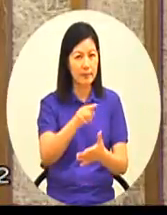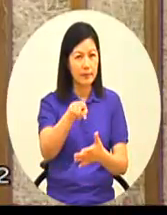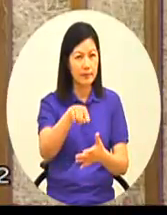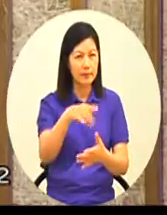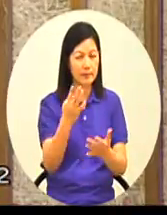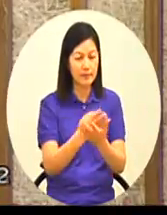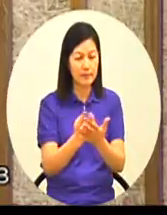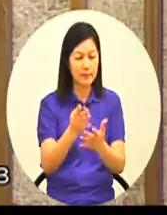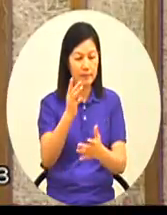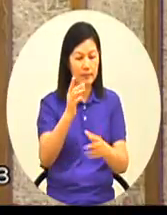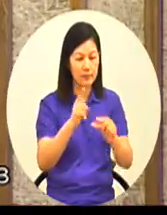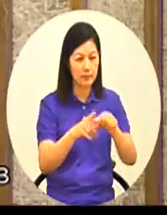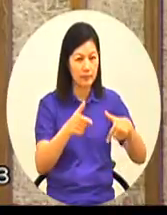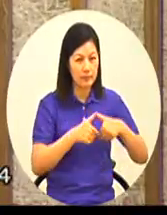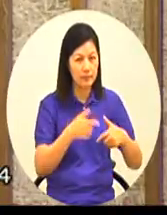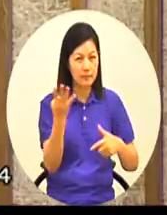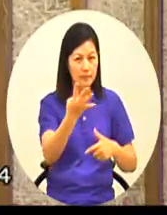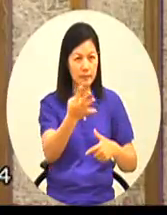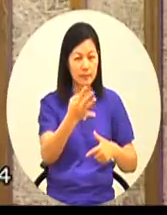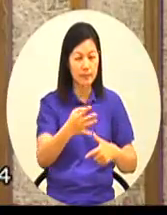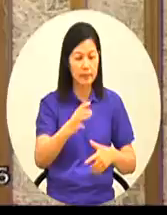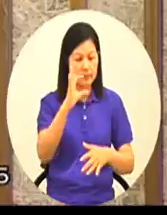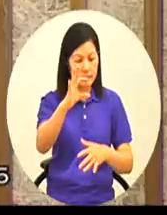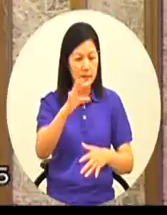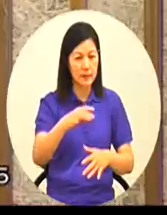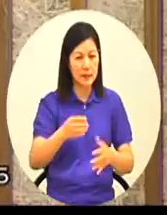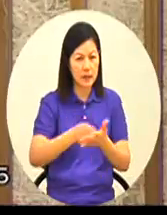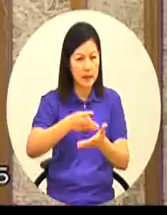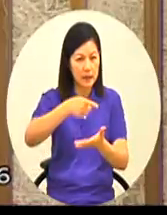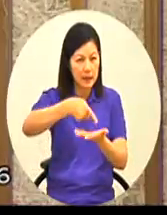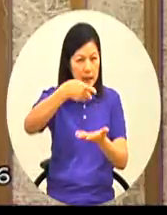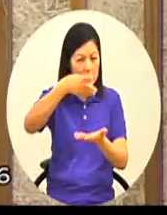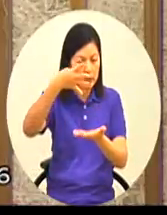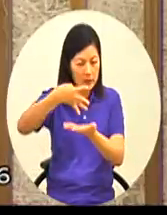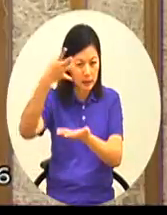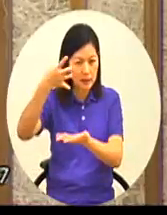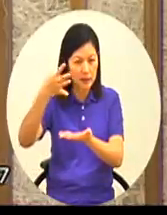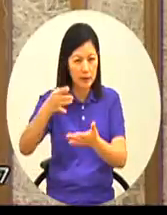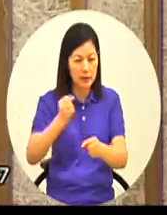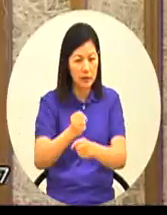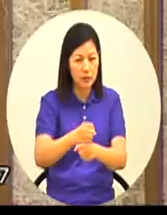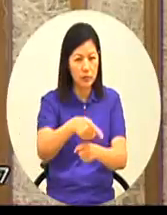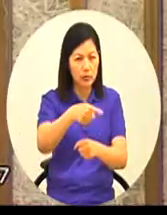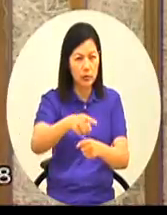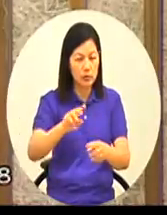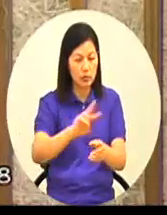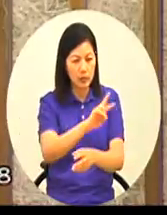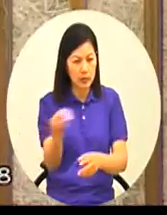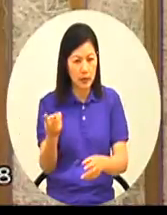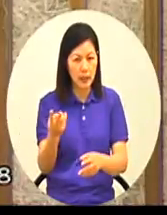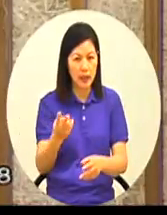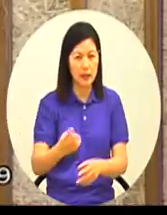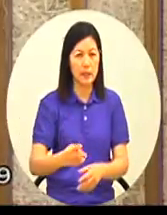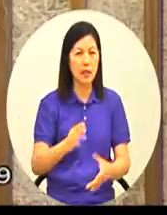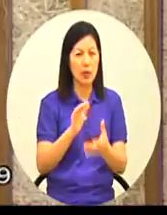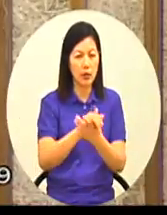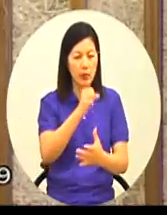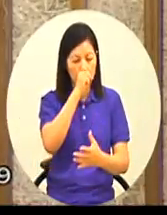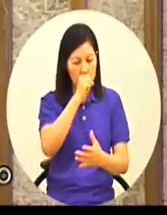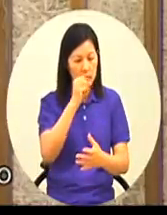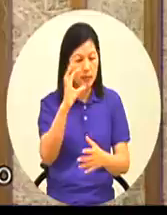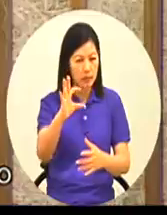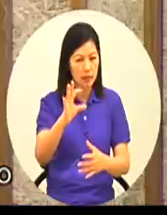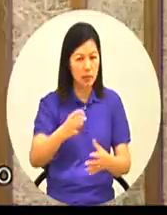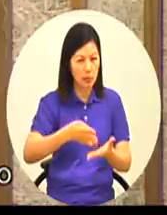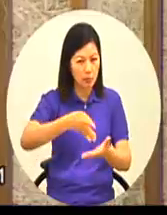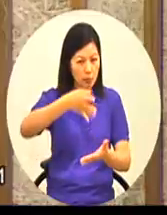行政中心秘书处所全管的公共厕所，包括一楼跟四楼，我们透过工程来把它改善成是友善厕所。然后六楼部分是因为